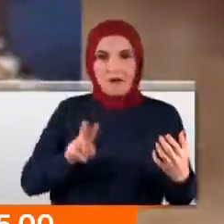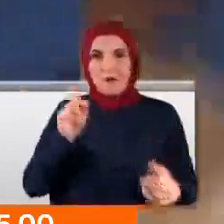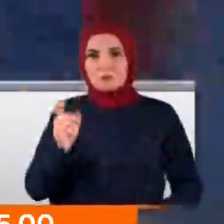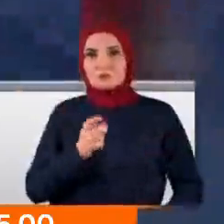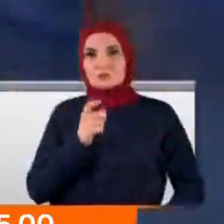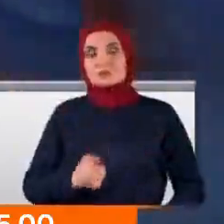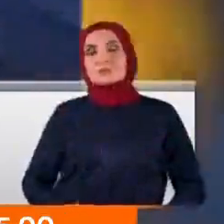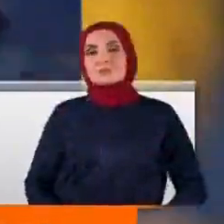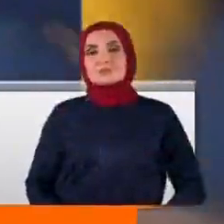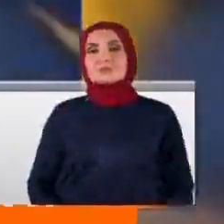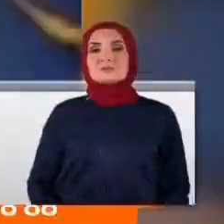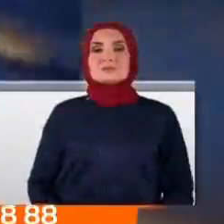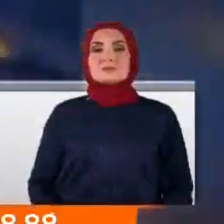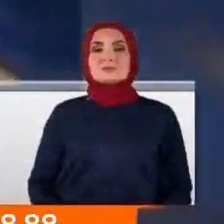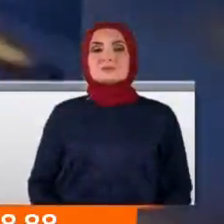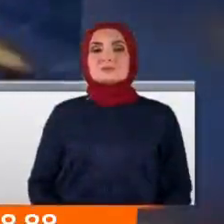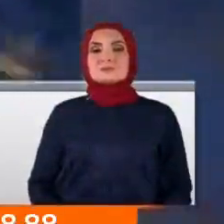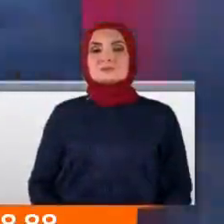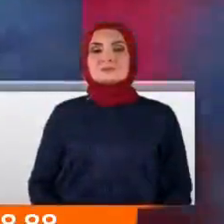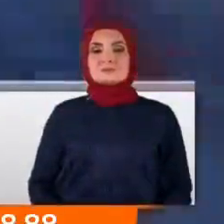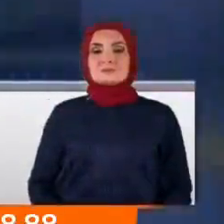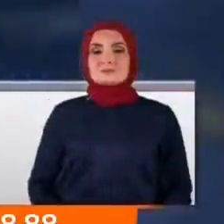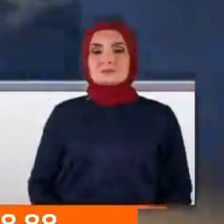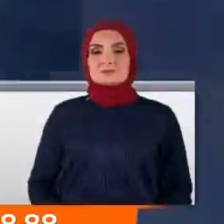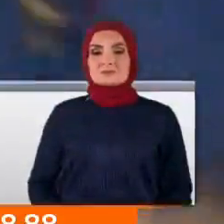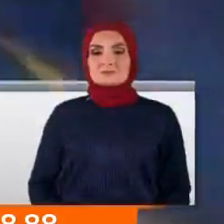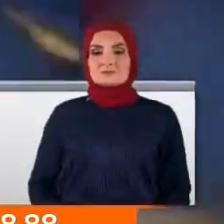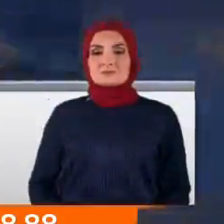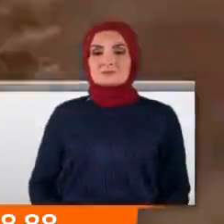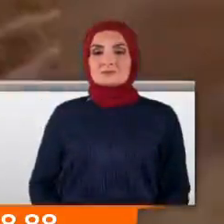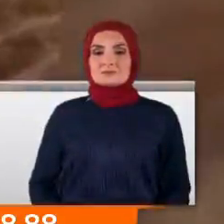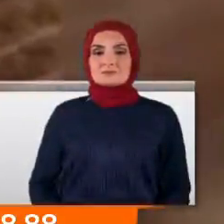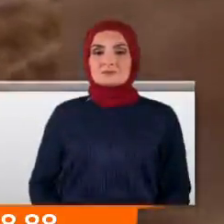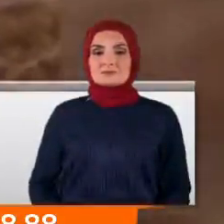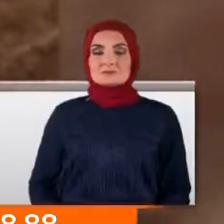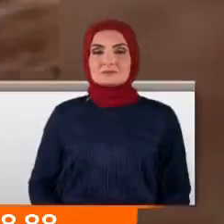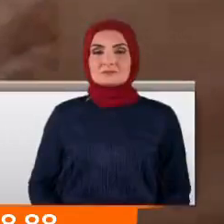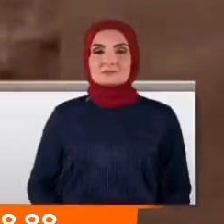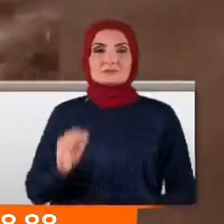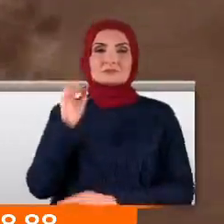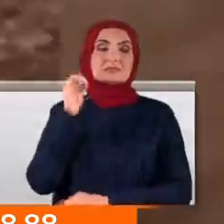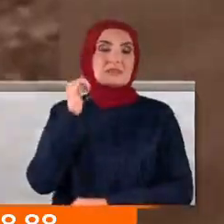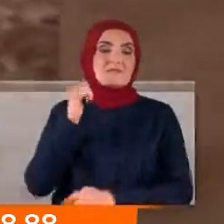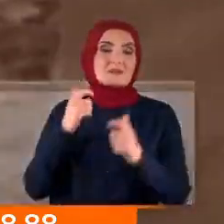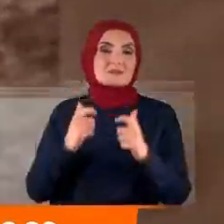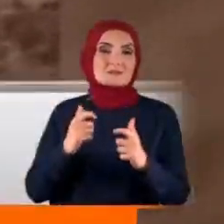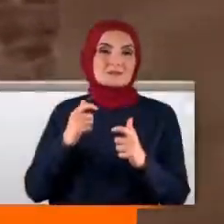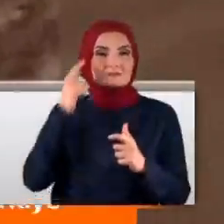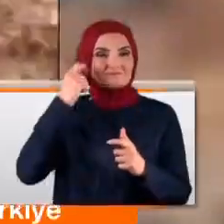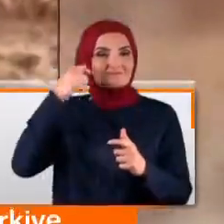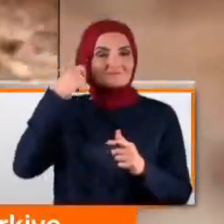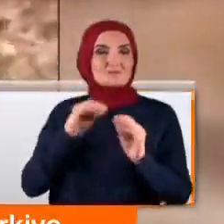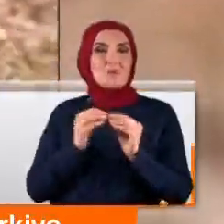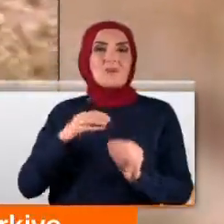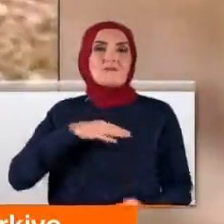mısın ticaretçi misin hırsız mısın terörist misin Neredesin Sivas'ta zihinsel engelli 41 yaşındaki İrfan